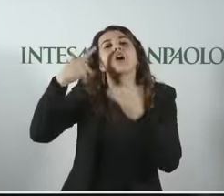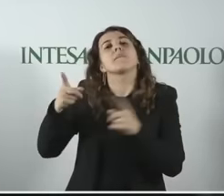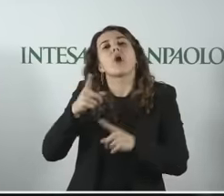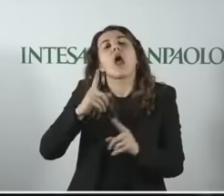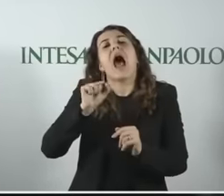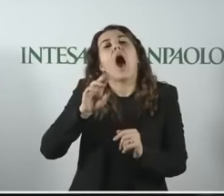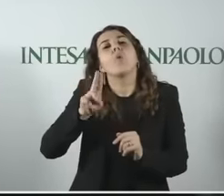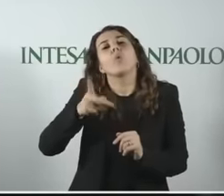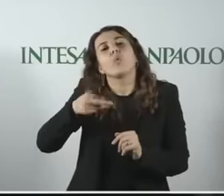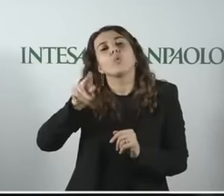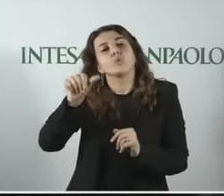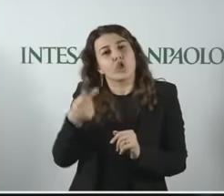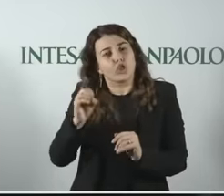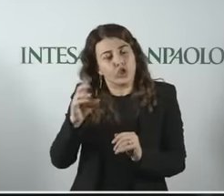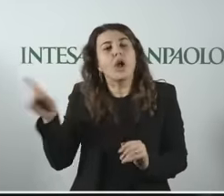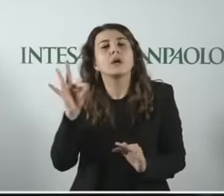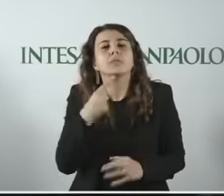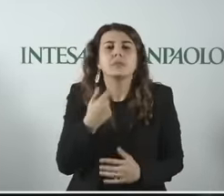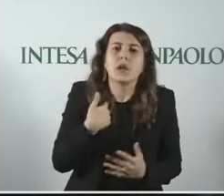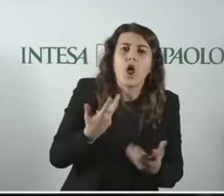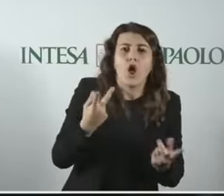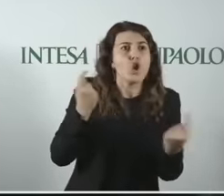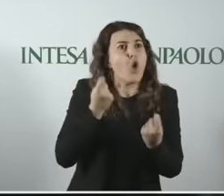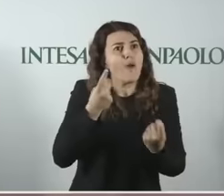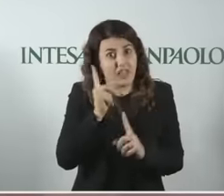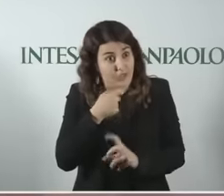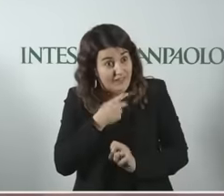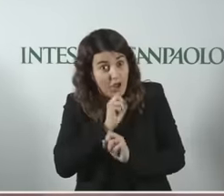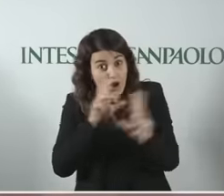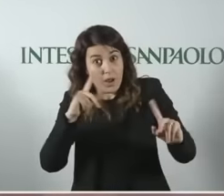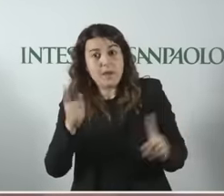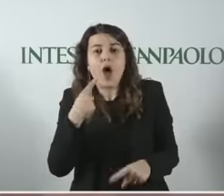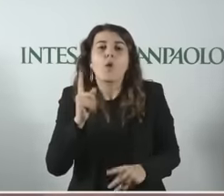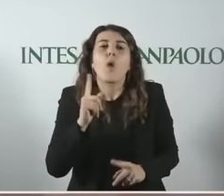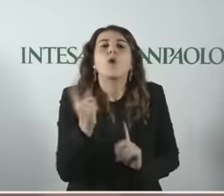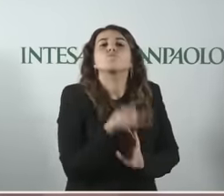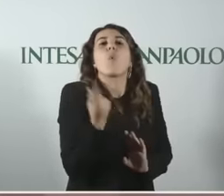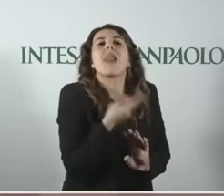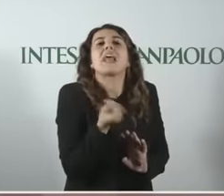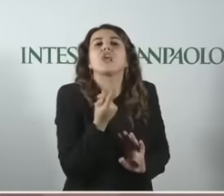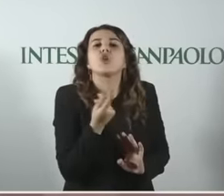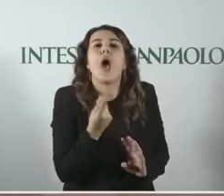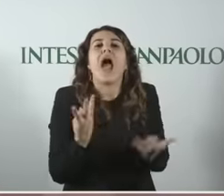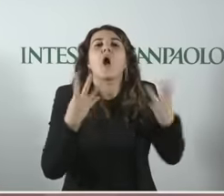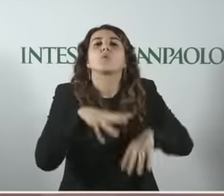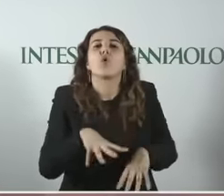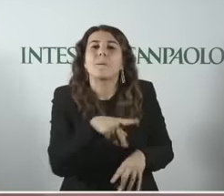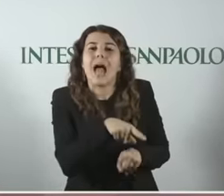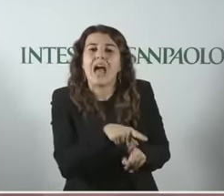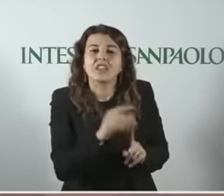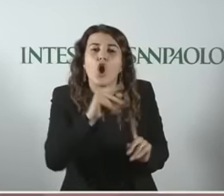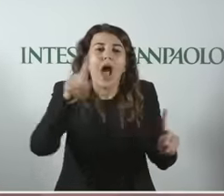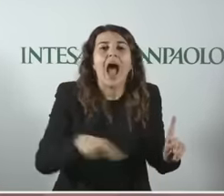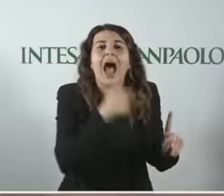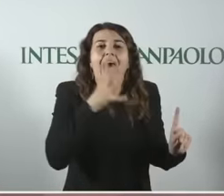Appunto questa novità che sarebbe bello se si diffondesse Il Mulino automatico per così dire il mulino ad acqua e l'epigramma